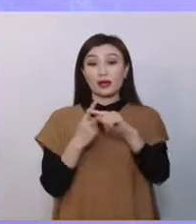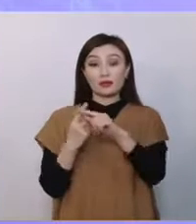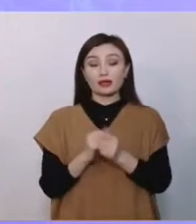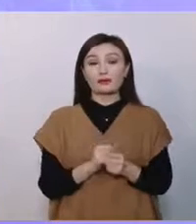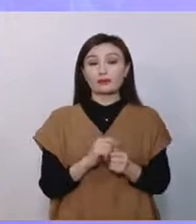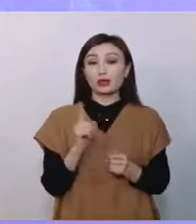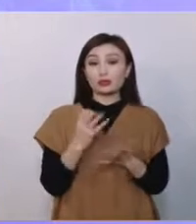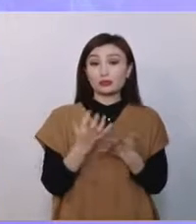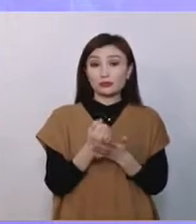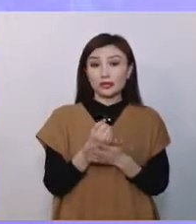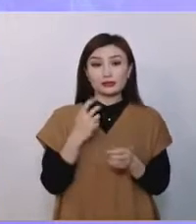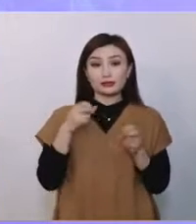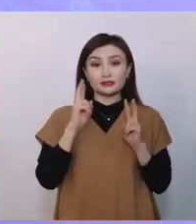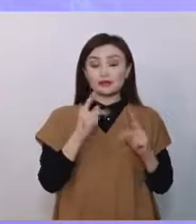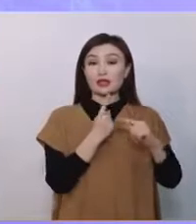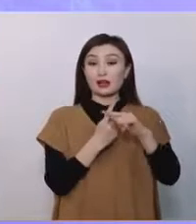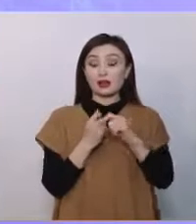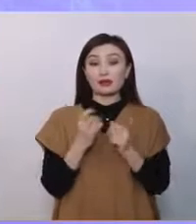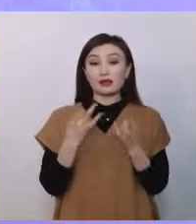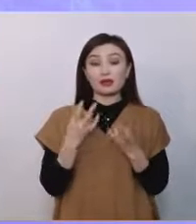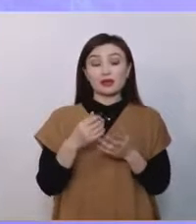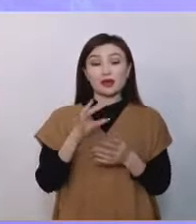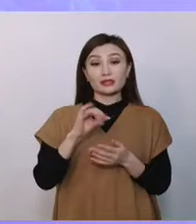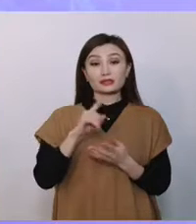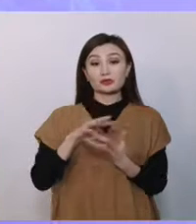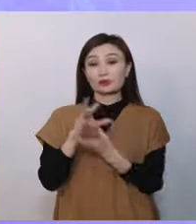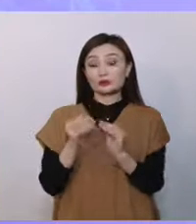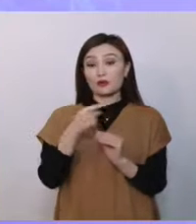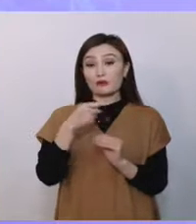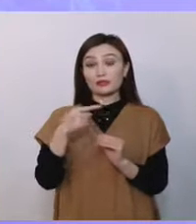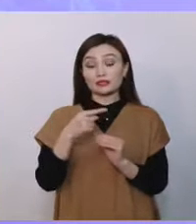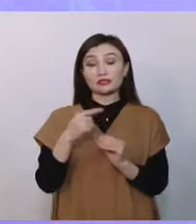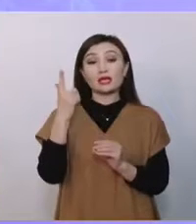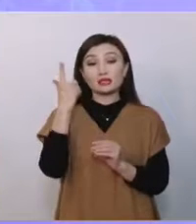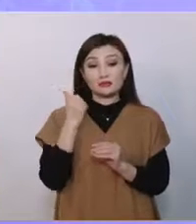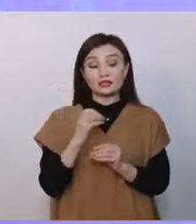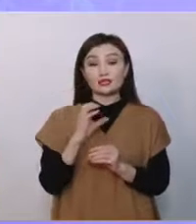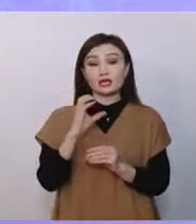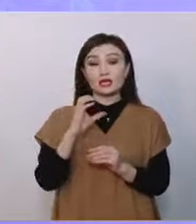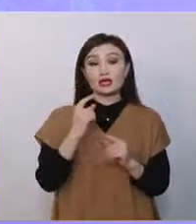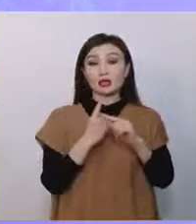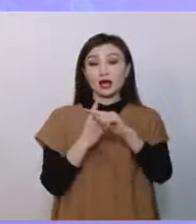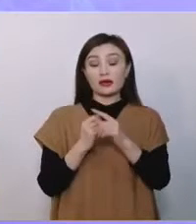чтобы найти неизвестное слагаемое надо из суммы вычесть известное слагаемое